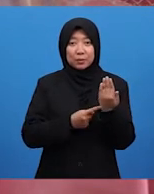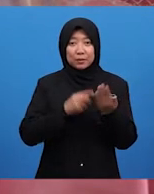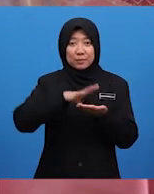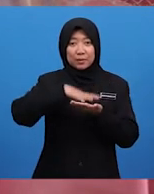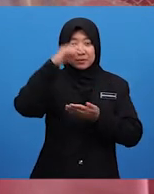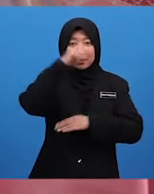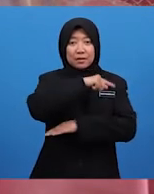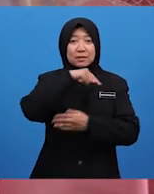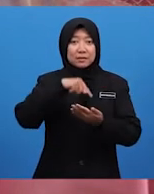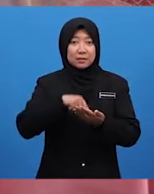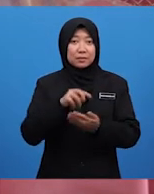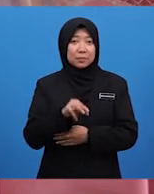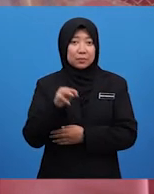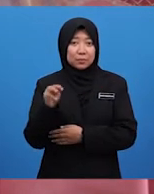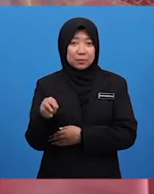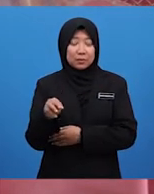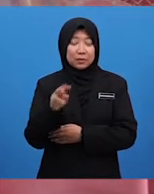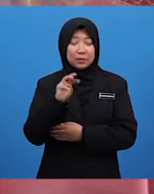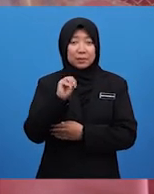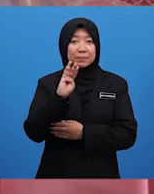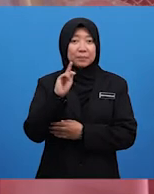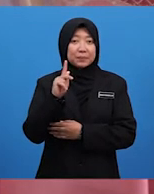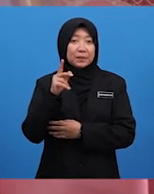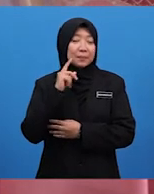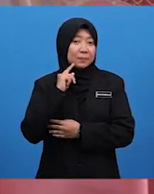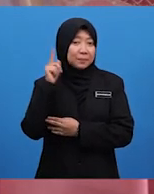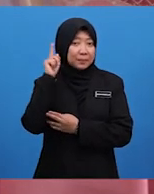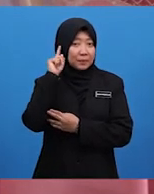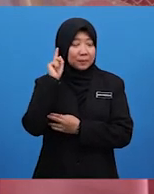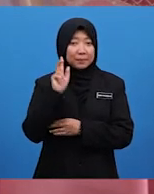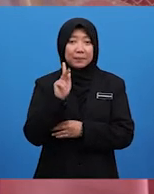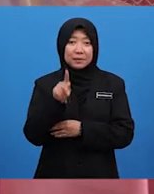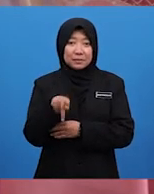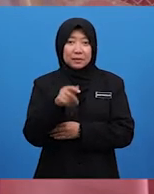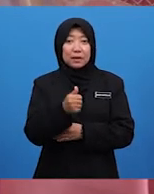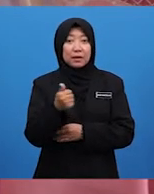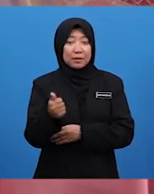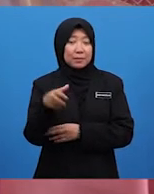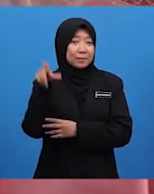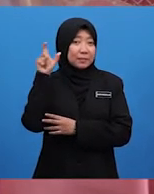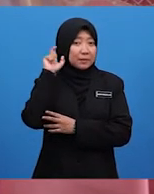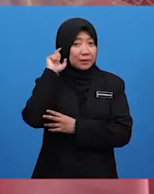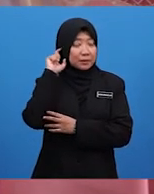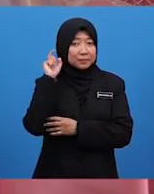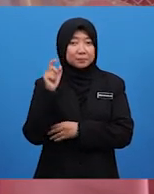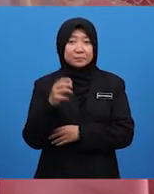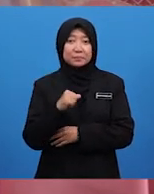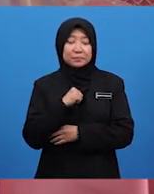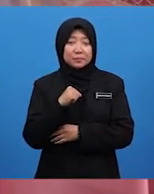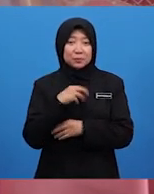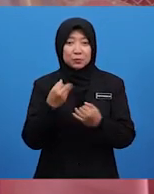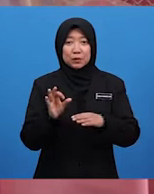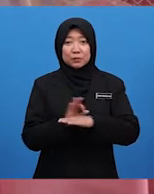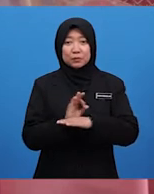ini, murid-murid berkeperluan khas pendengaran, pastikan alat pendengaran masing-masing